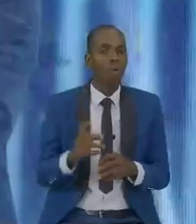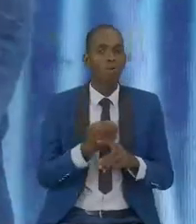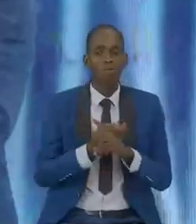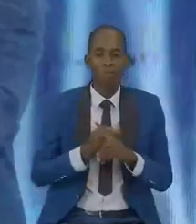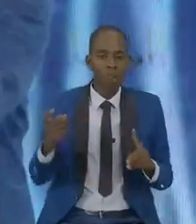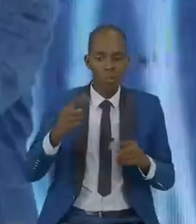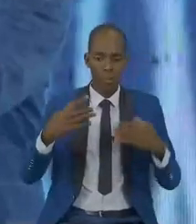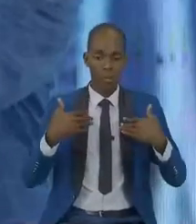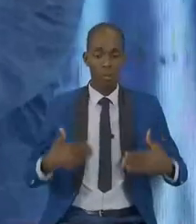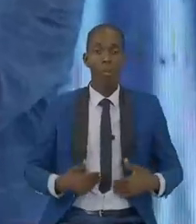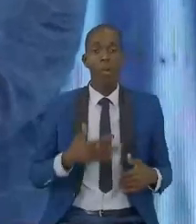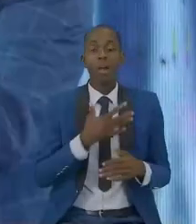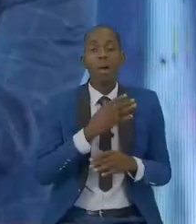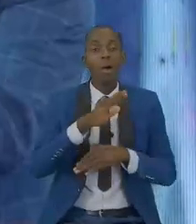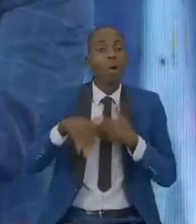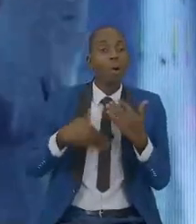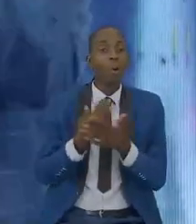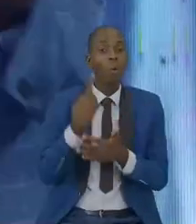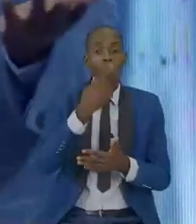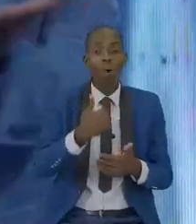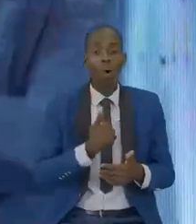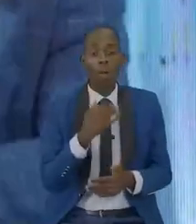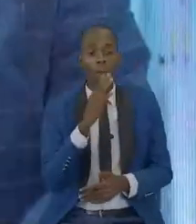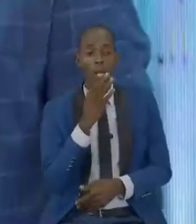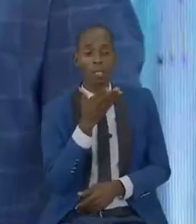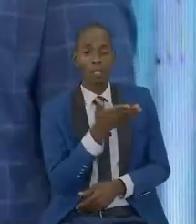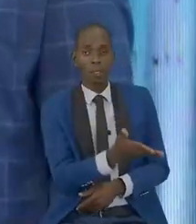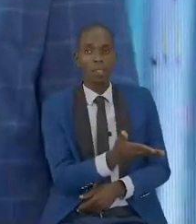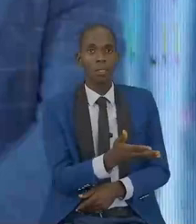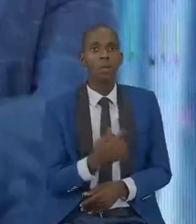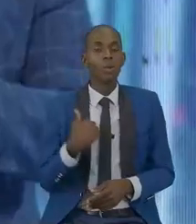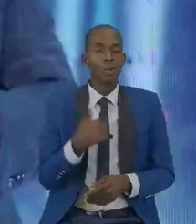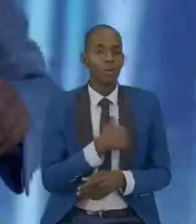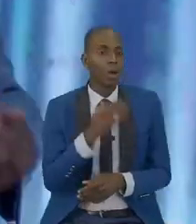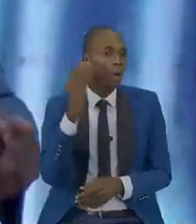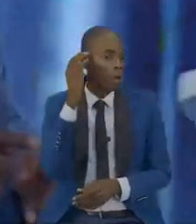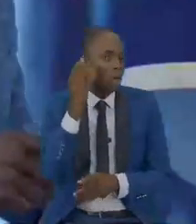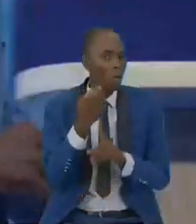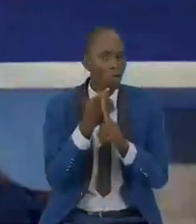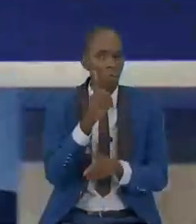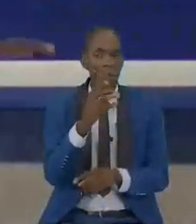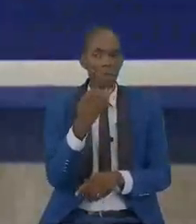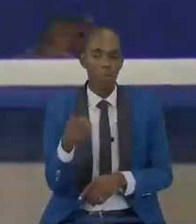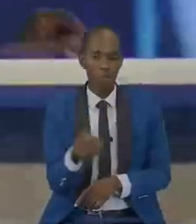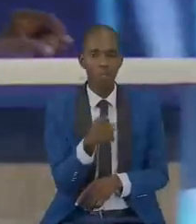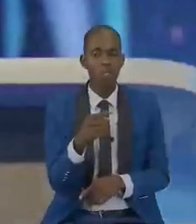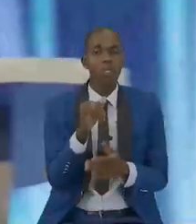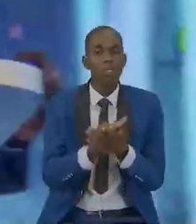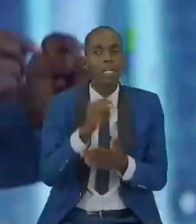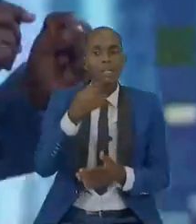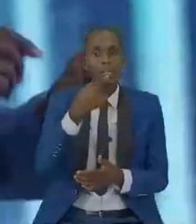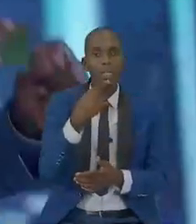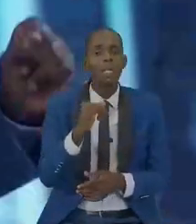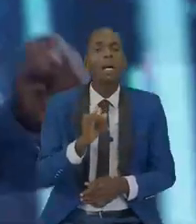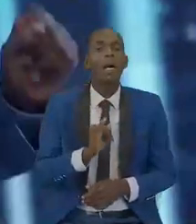l'esprit, va tourmenter le corps. Et ceux qui sont là, nous entendons d'un